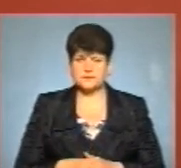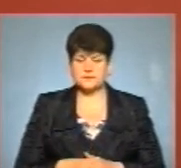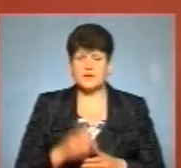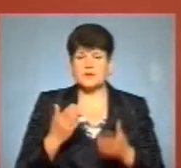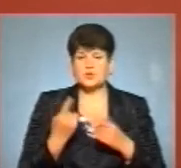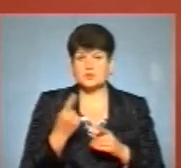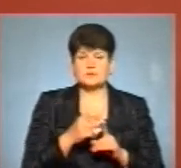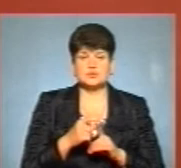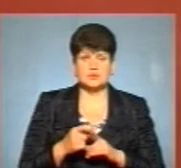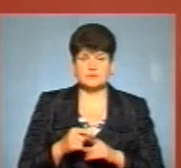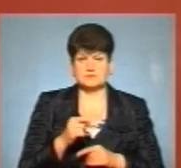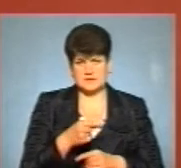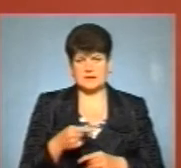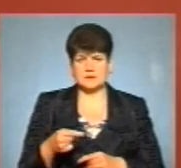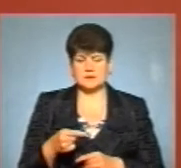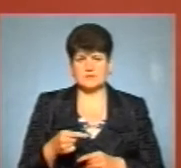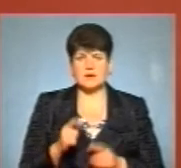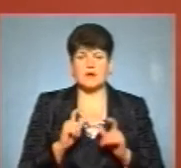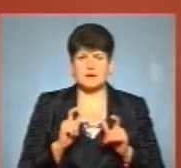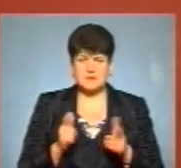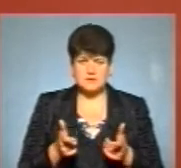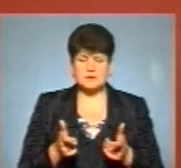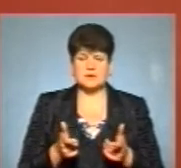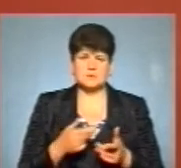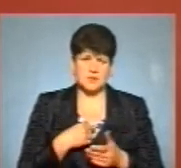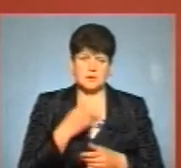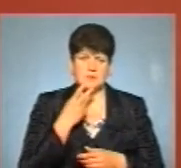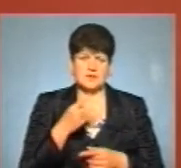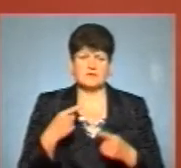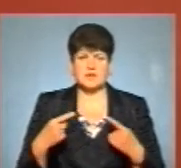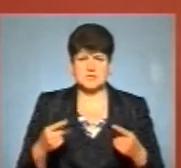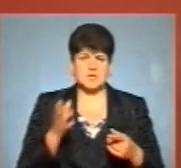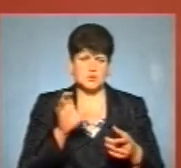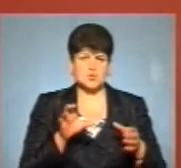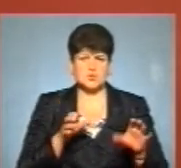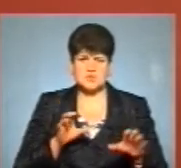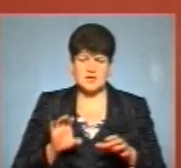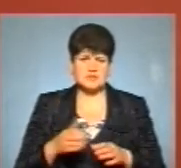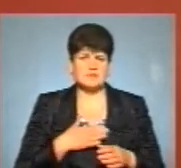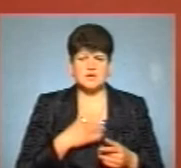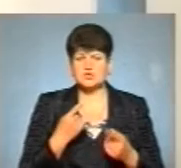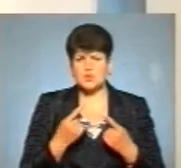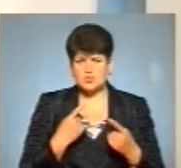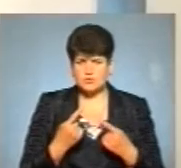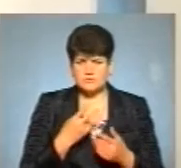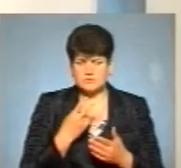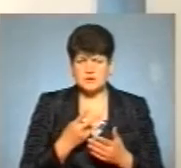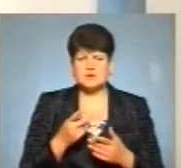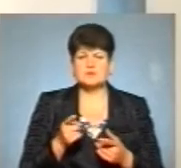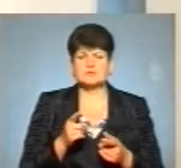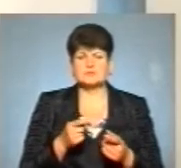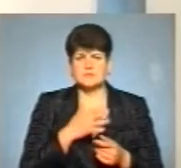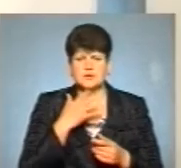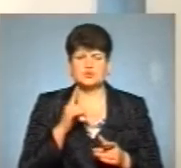одним словом, то все-таки негативно, тому що карантин, ми бачили в різних сюжетах і в нашій розмові, що все-таки дечого діти